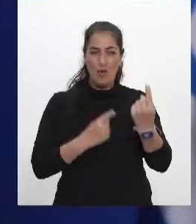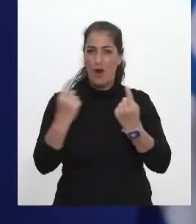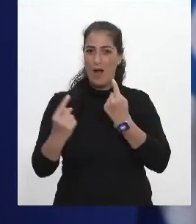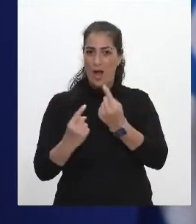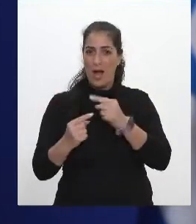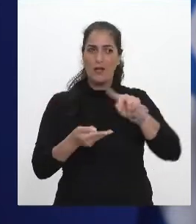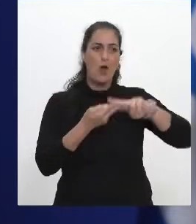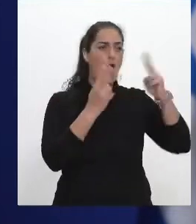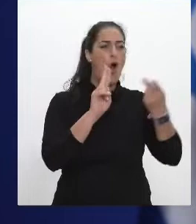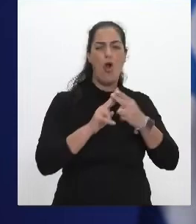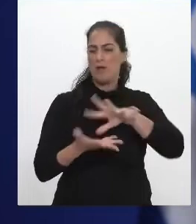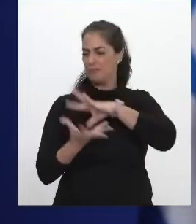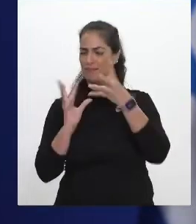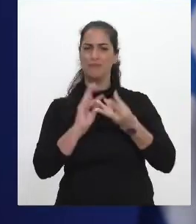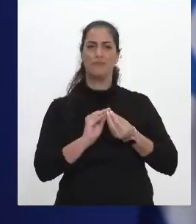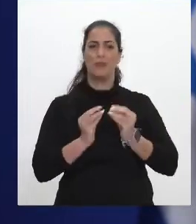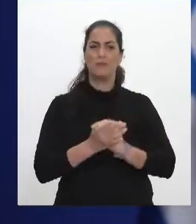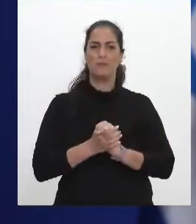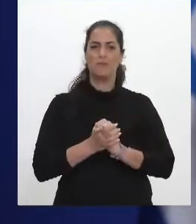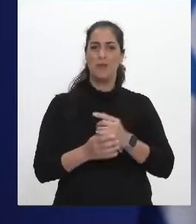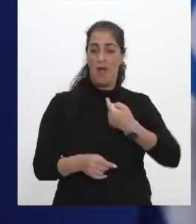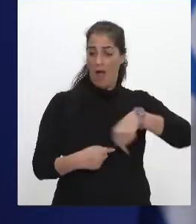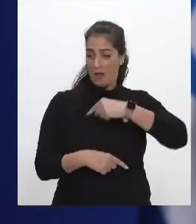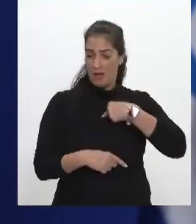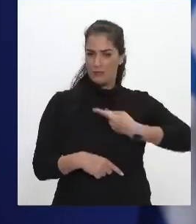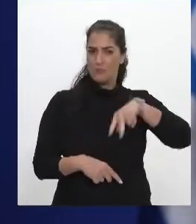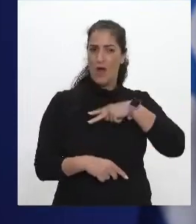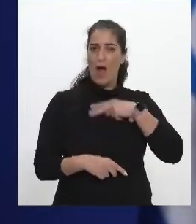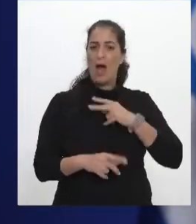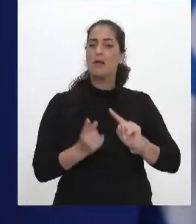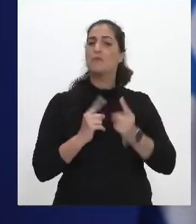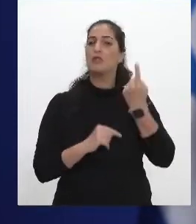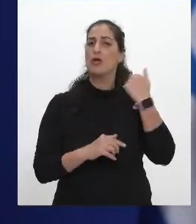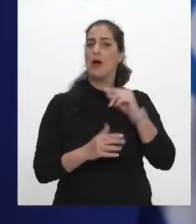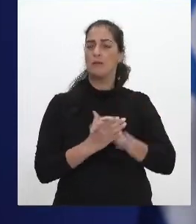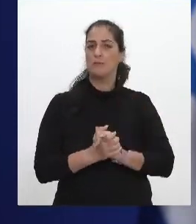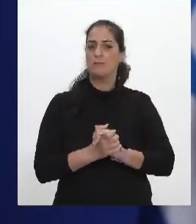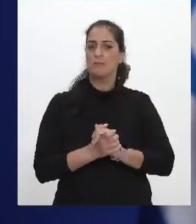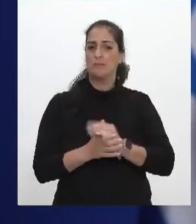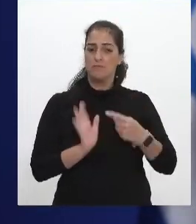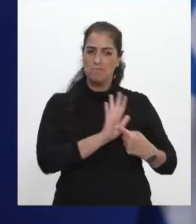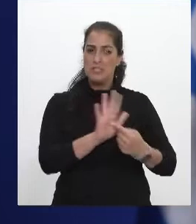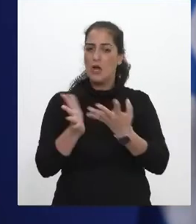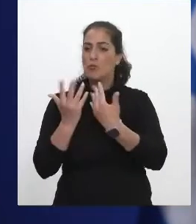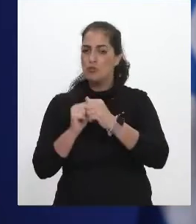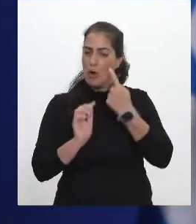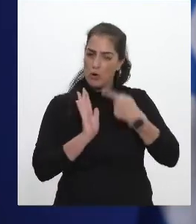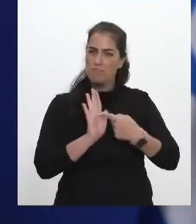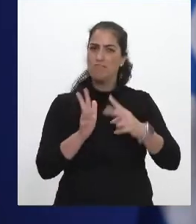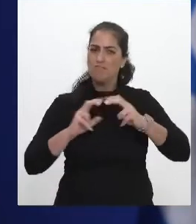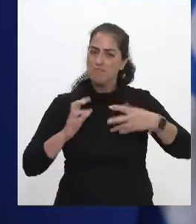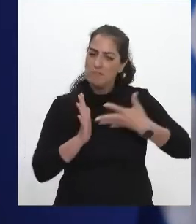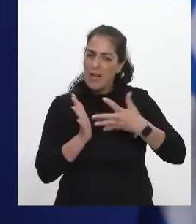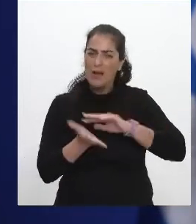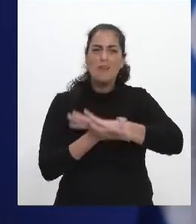הוא עולם ומלואו אנחנו אחראים על מה שקרה הצגנו למשפחות את התחקיר ואת כל